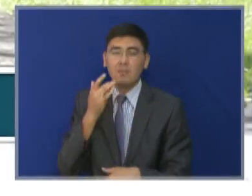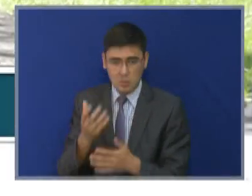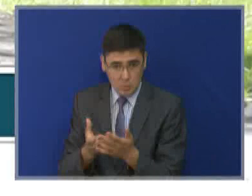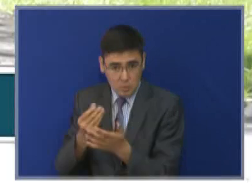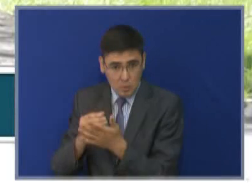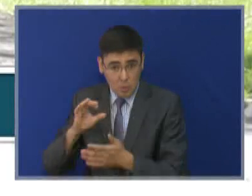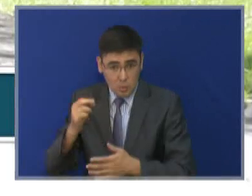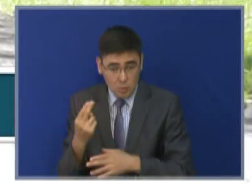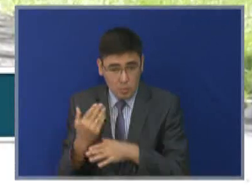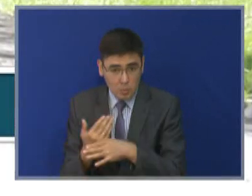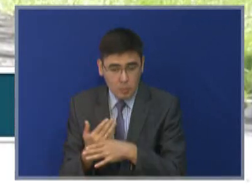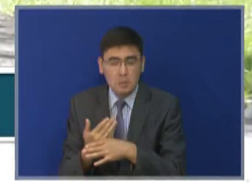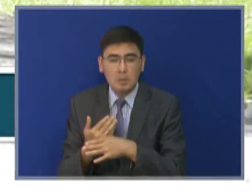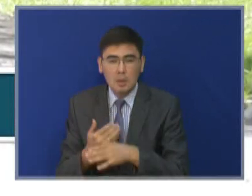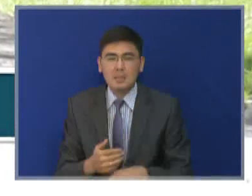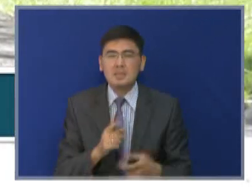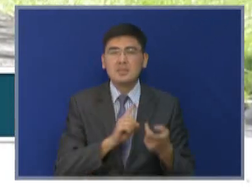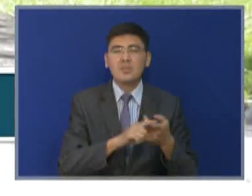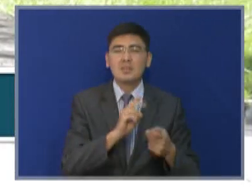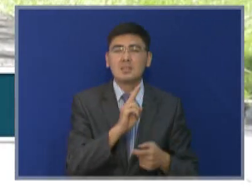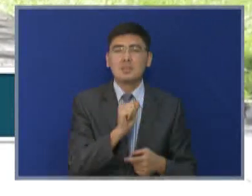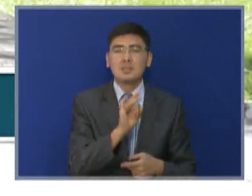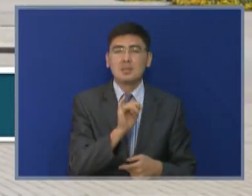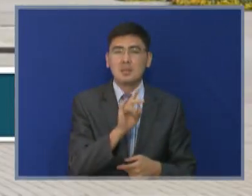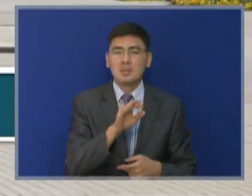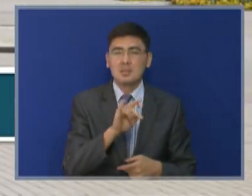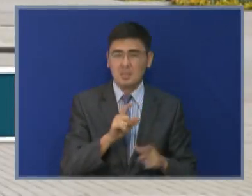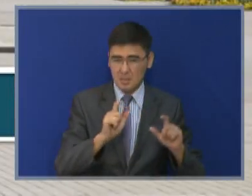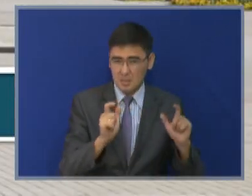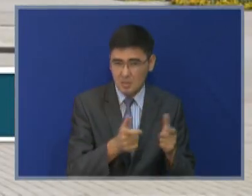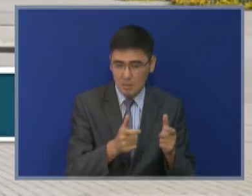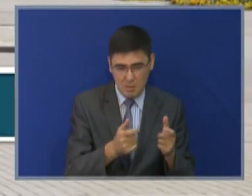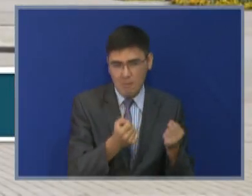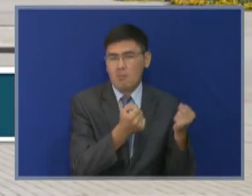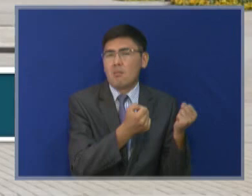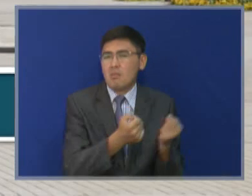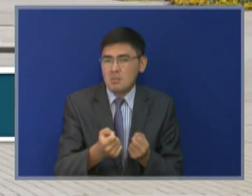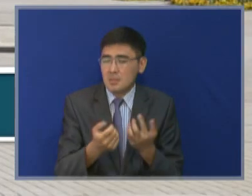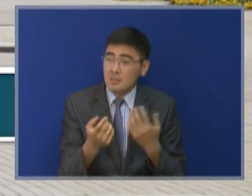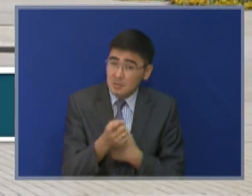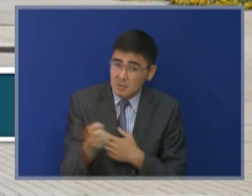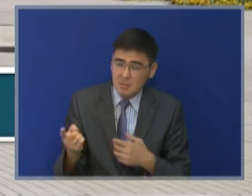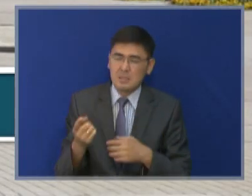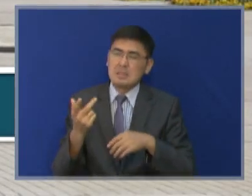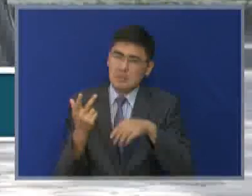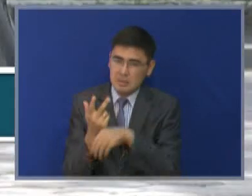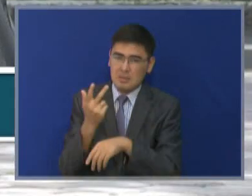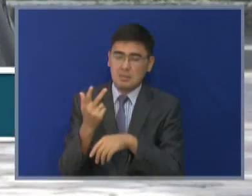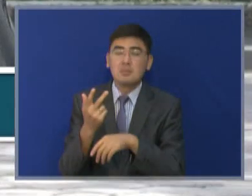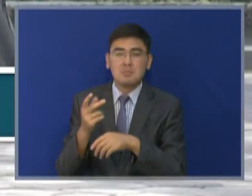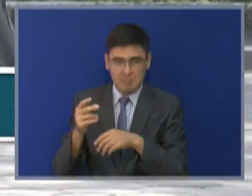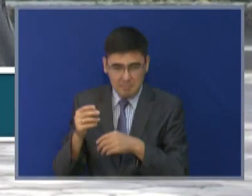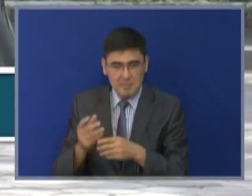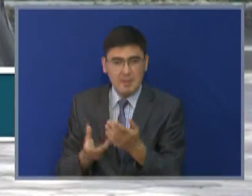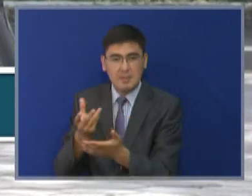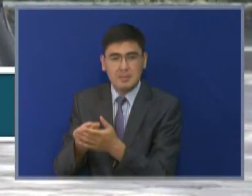жәрдемақы елімізде карантиндік шектеулердің ұзартылуына байланысты табысын жоғалтқан тұлғаларға үшінші рет тағайындалады. Бір